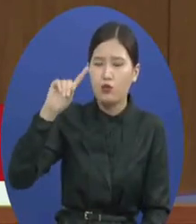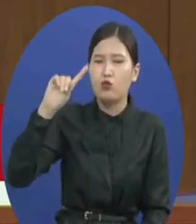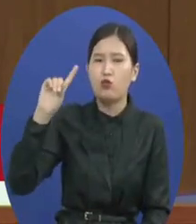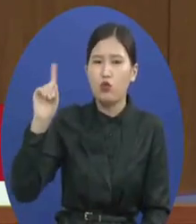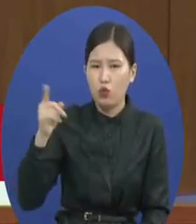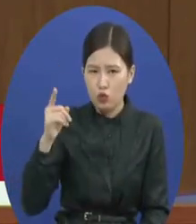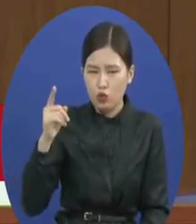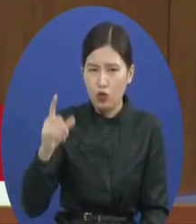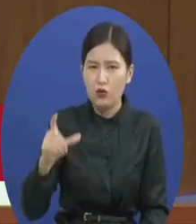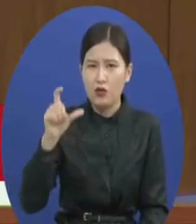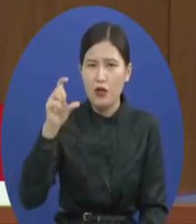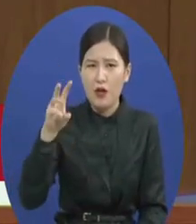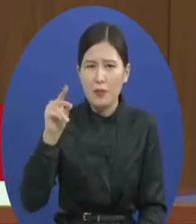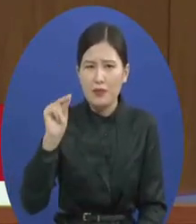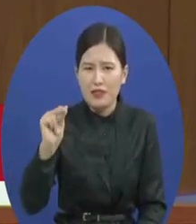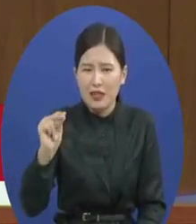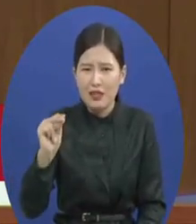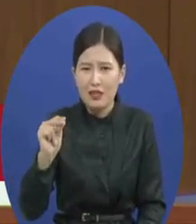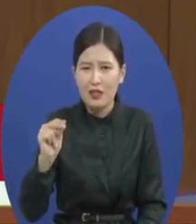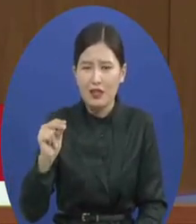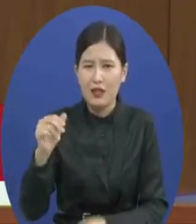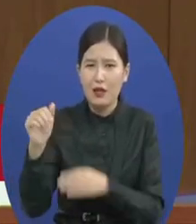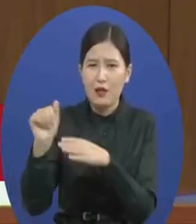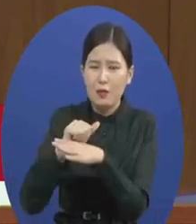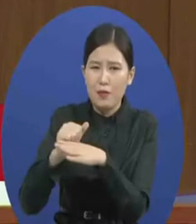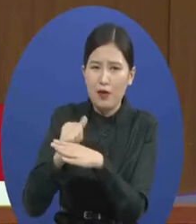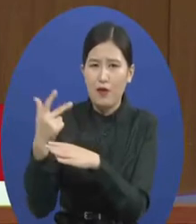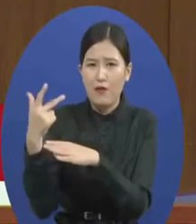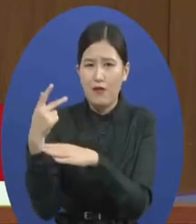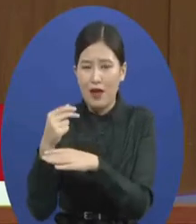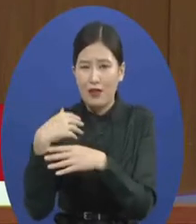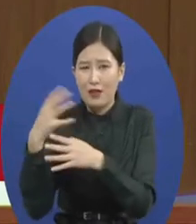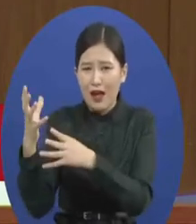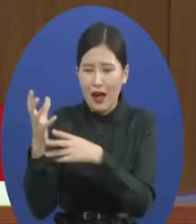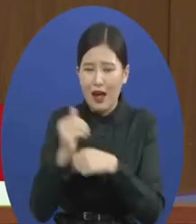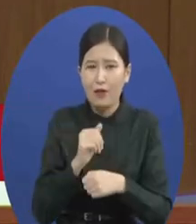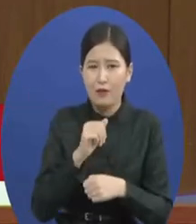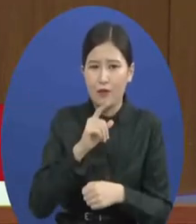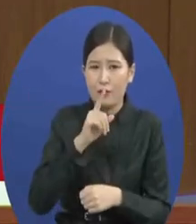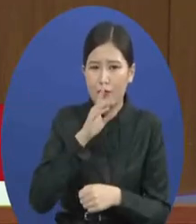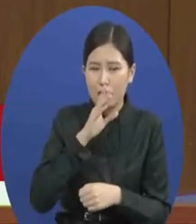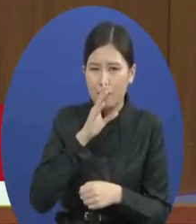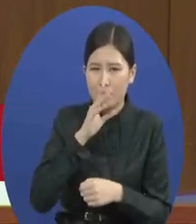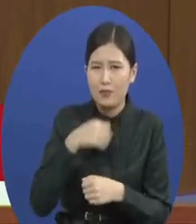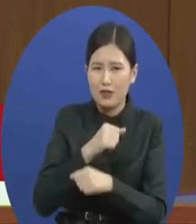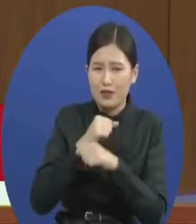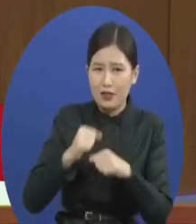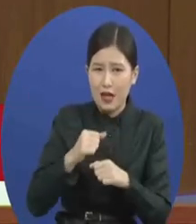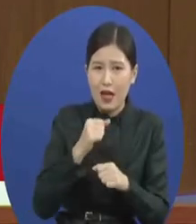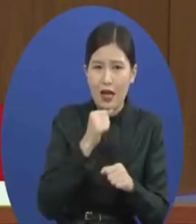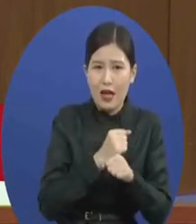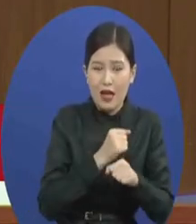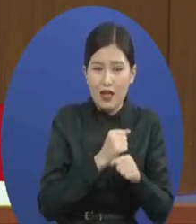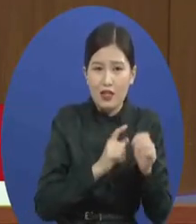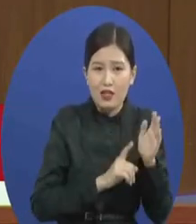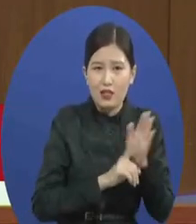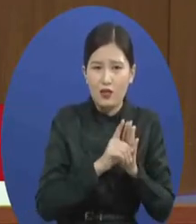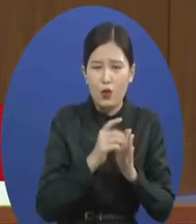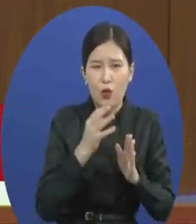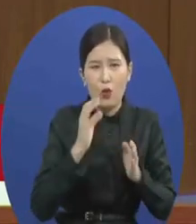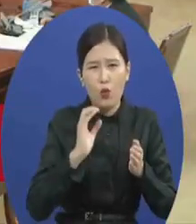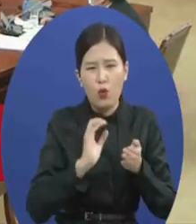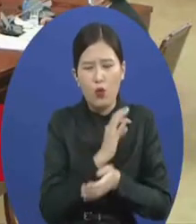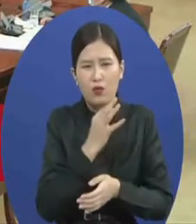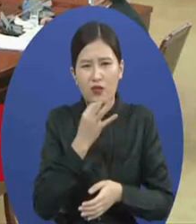чанартай им бэлтгэмэд вакциныг оруулж ирэхийг эрмэлзэх өгөөд энэ ажлыг аль болох эртэглүүлэх бүх хүч чармаалтаа